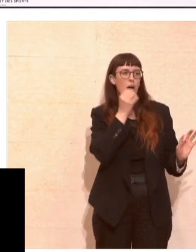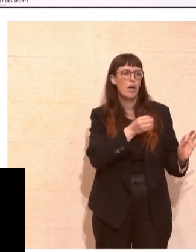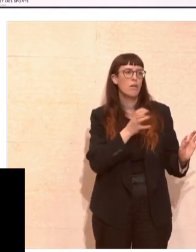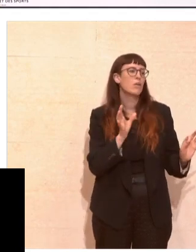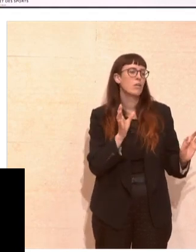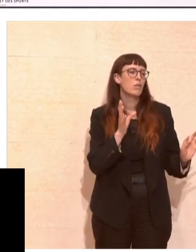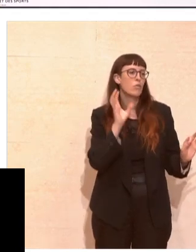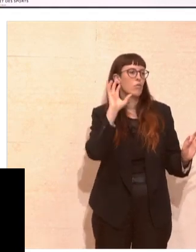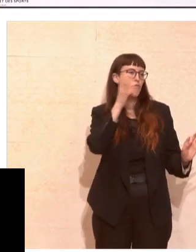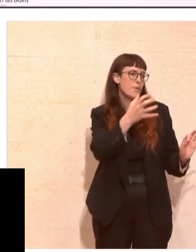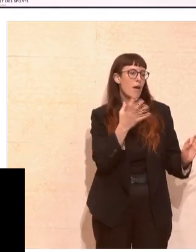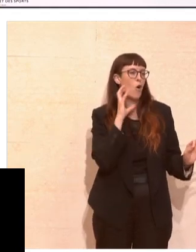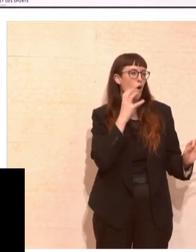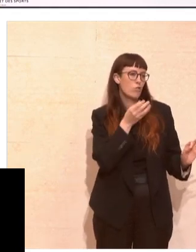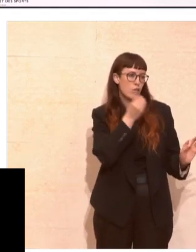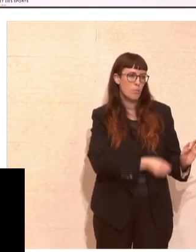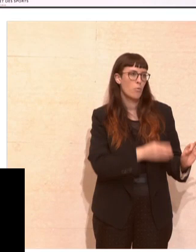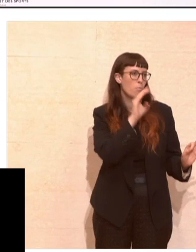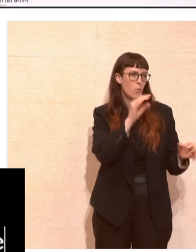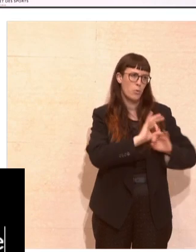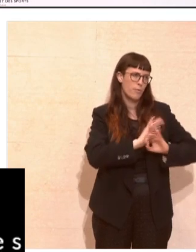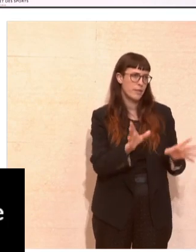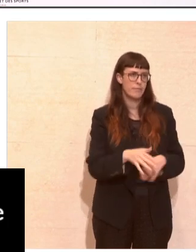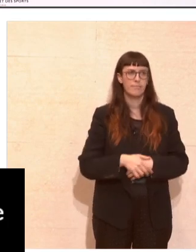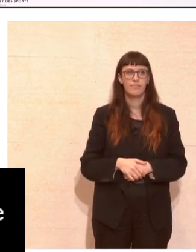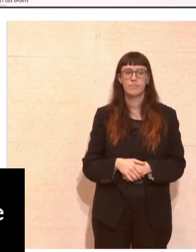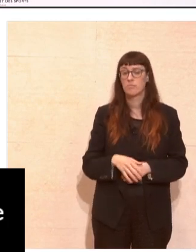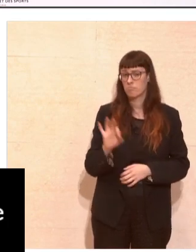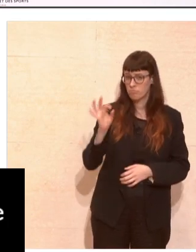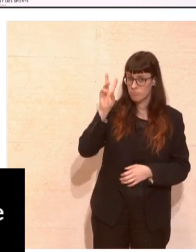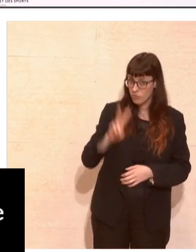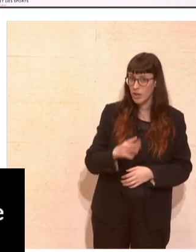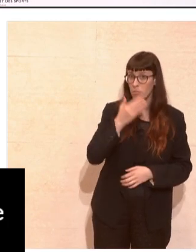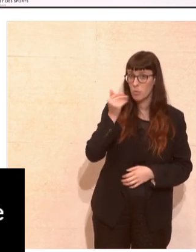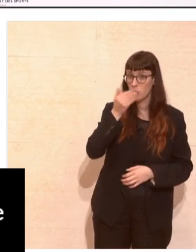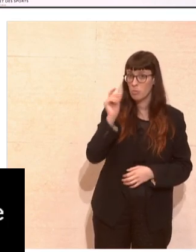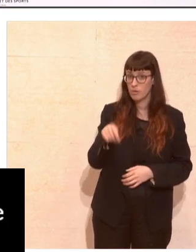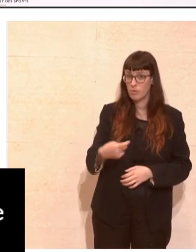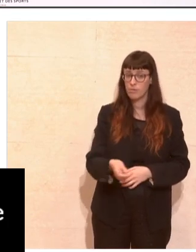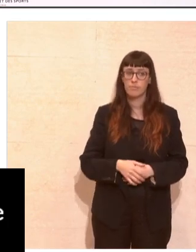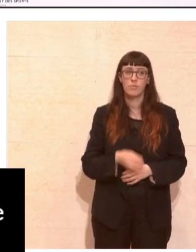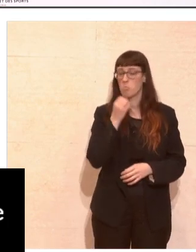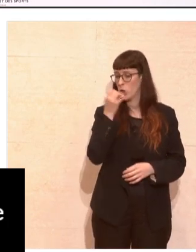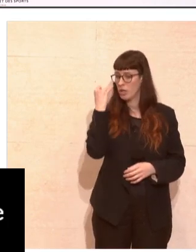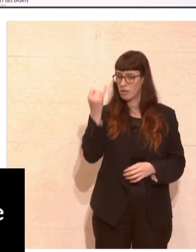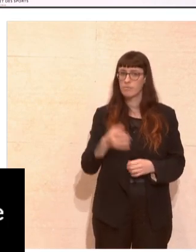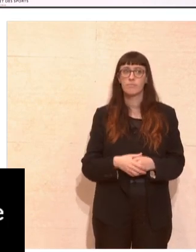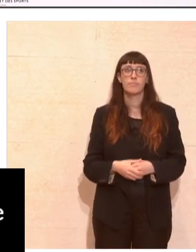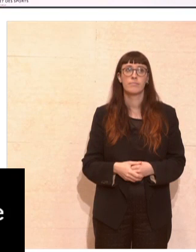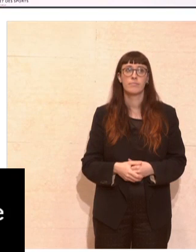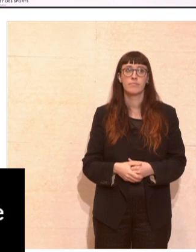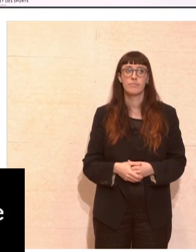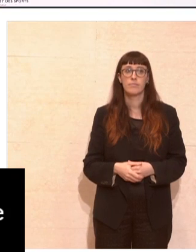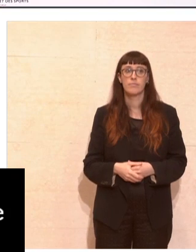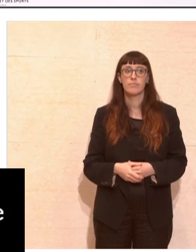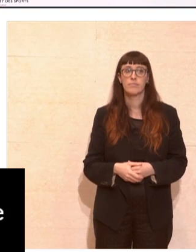smartphone. Du coup, j'ai plus la lumière bleue. Alors effectivement, c'est une bonne chose, c'est une bonne idée. Ça a été